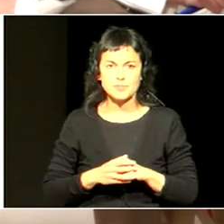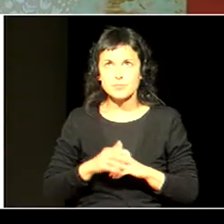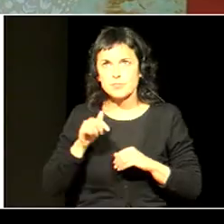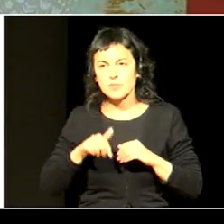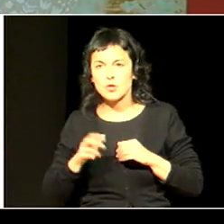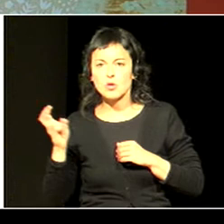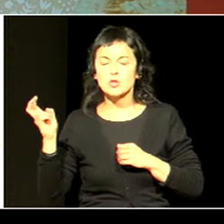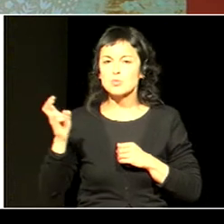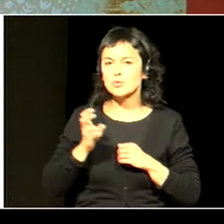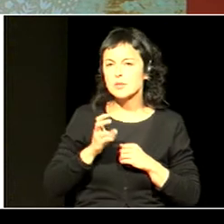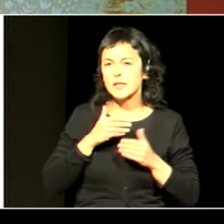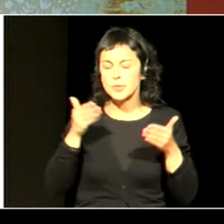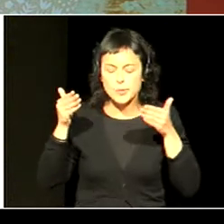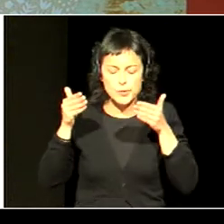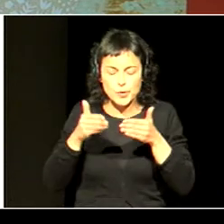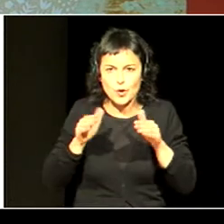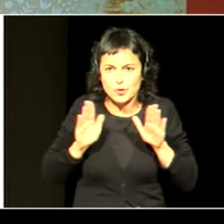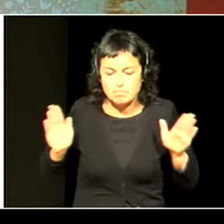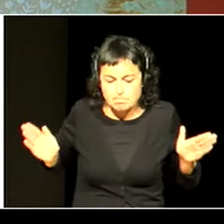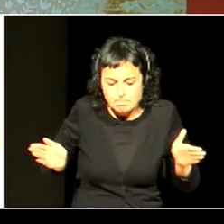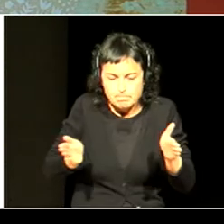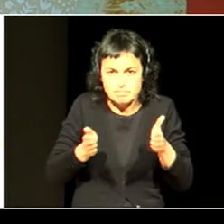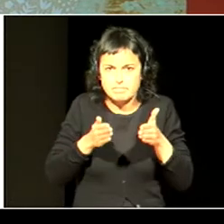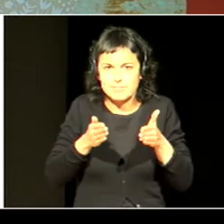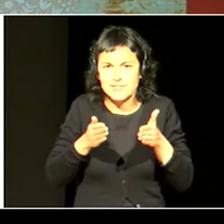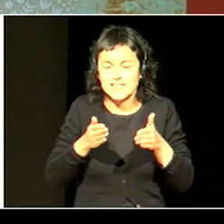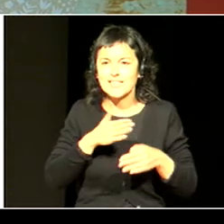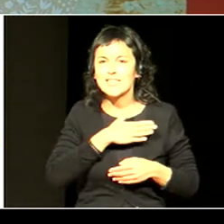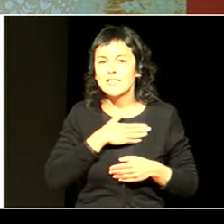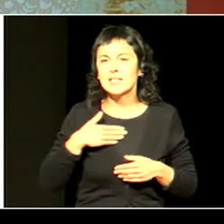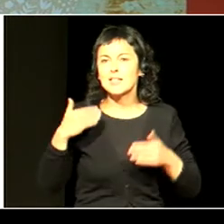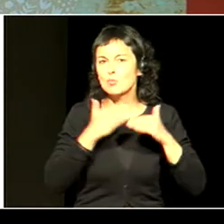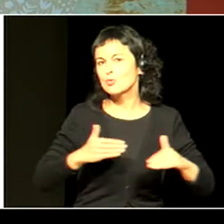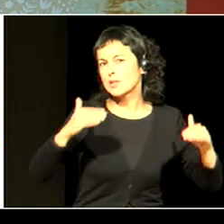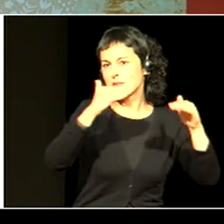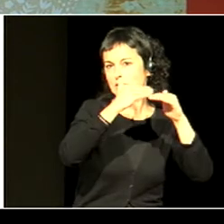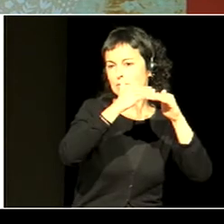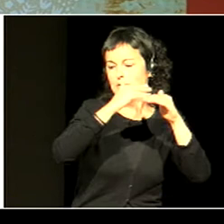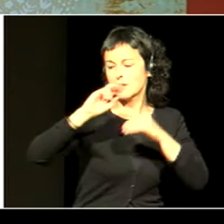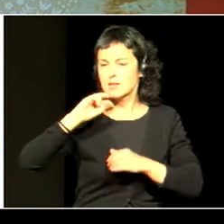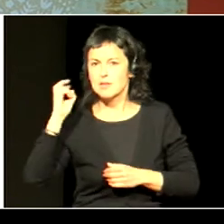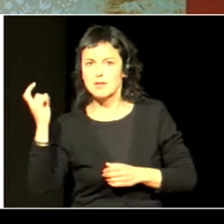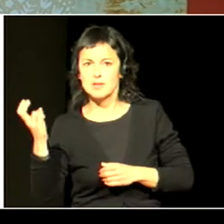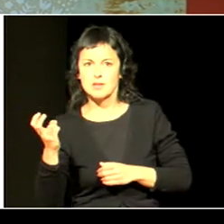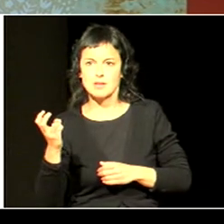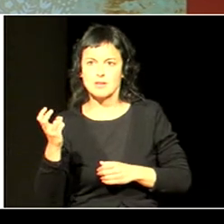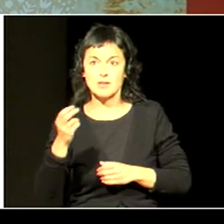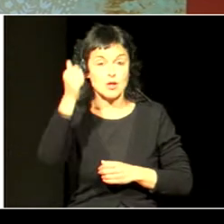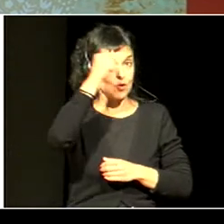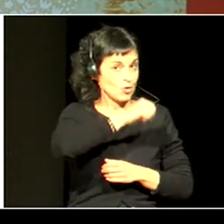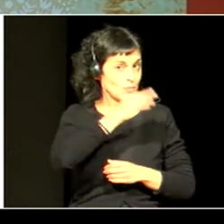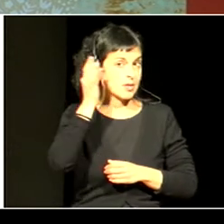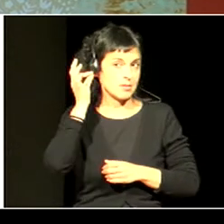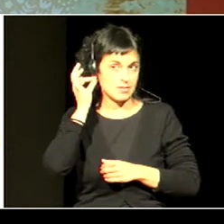pixkat fokua estutu egin dugu, etorduan nahi dugu bardintasuna eta aniztasuna ezkidetza edo emakume eta gizonezkoen